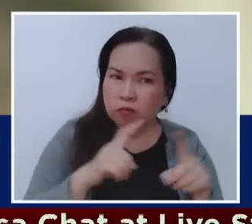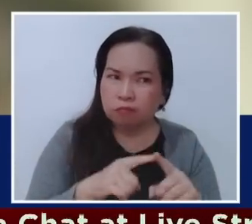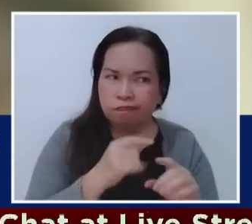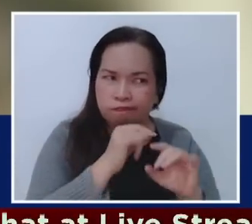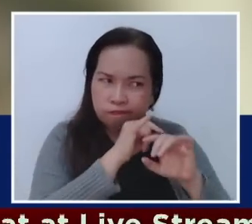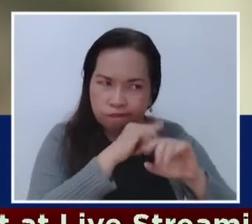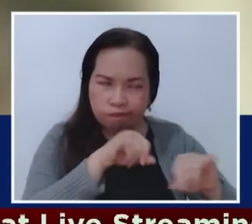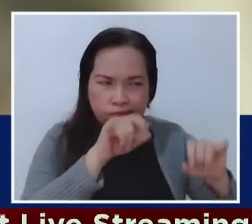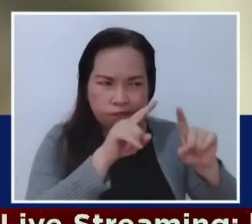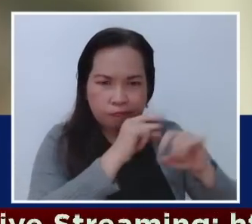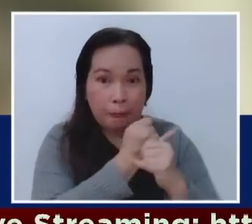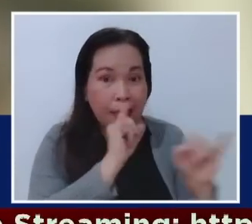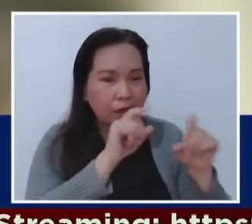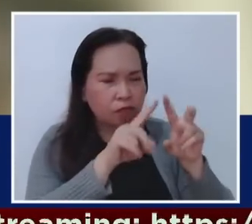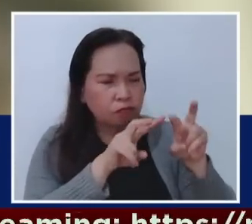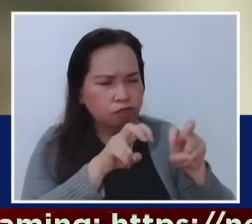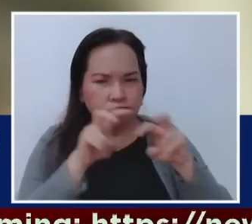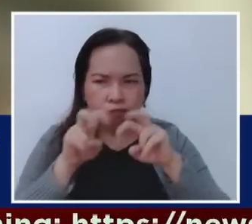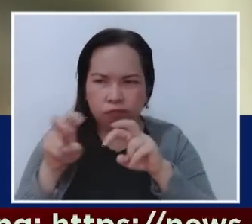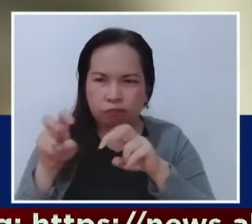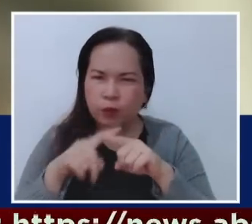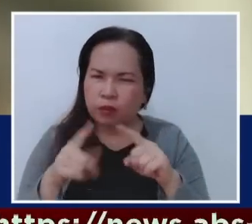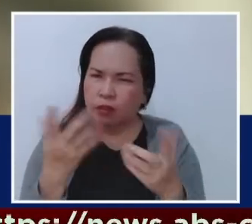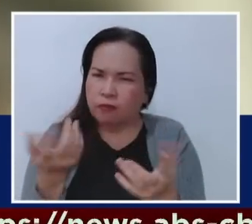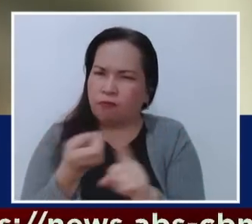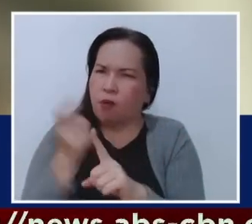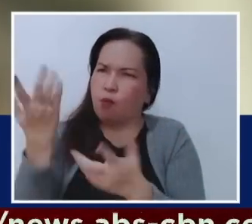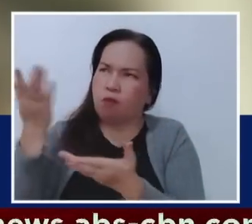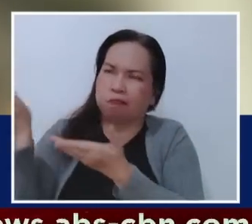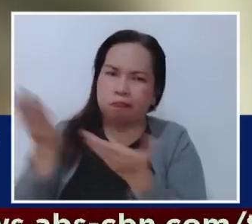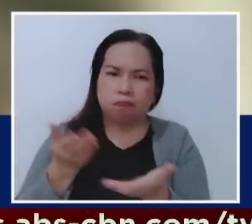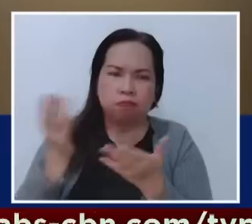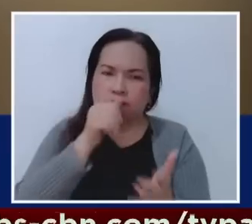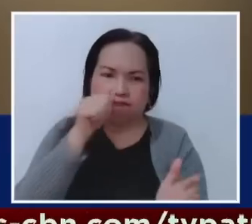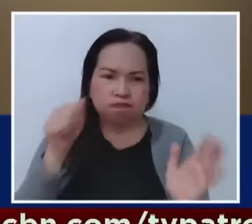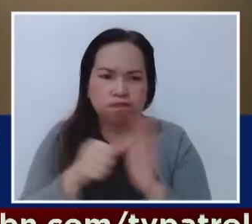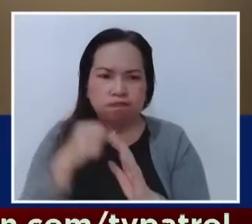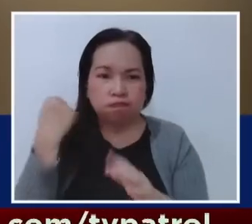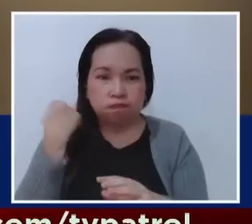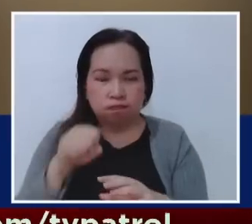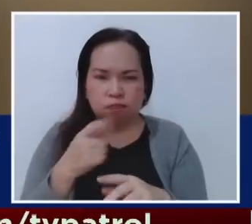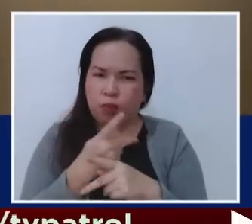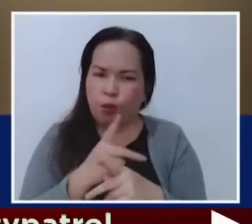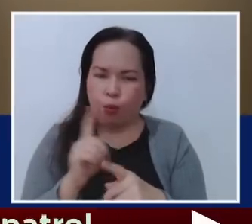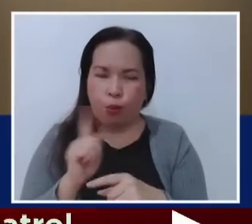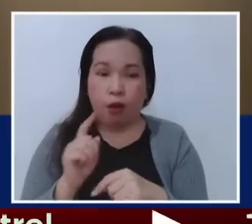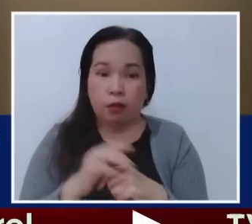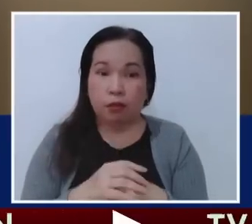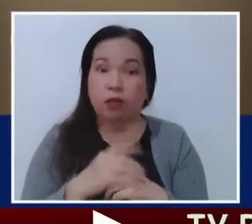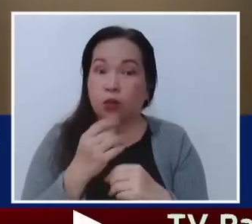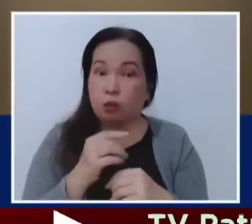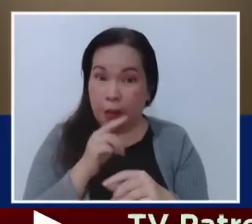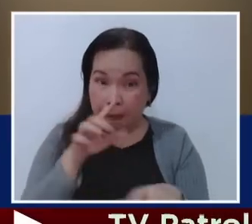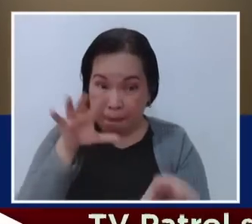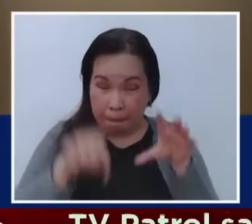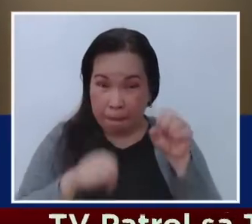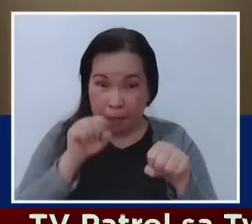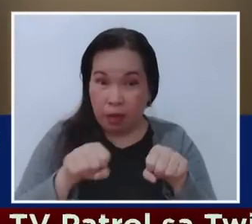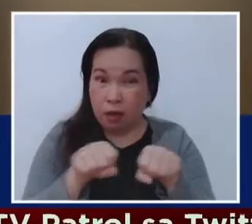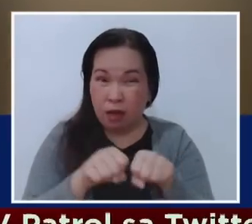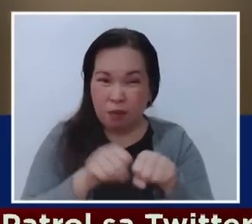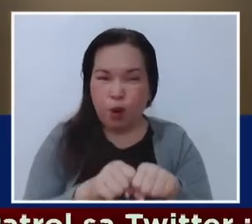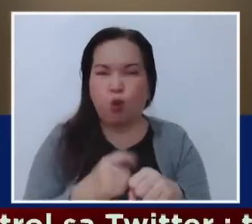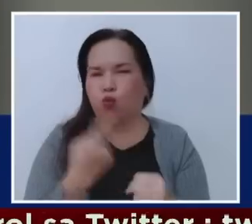investigations relative to possible sources of these items. Sisirain ang mga nakumpiskang footwear, sabi ng